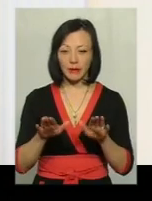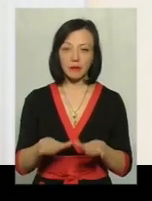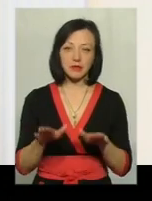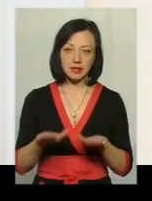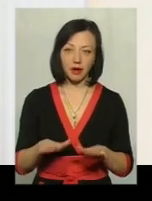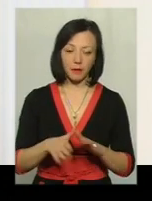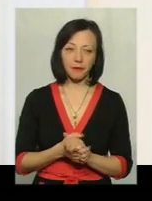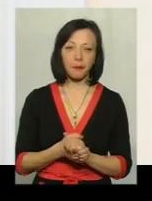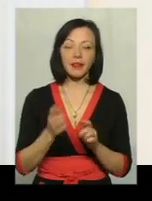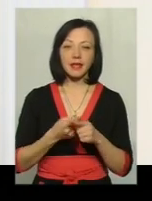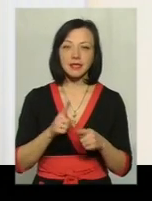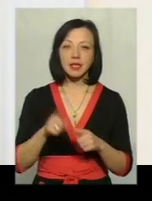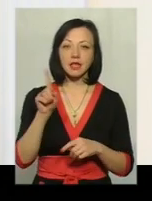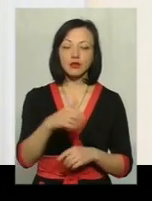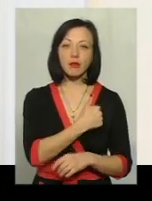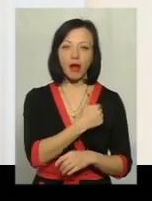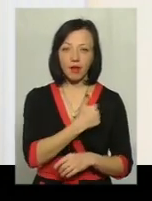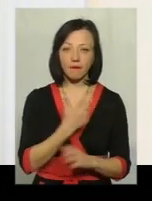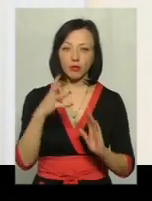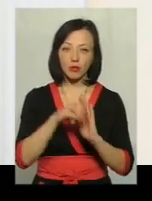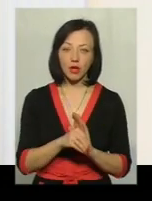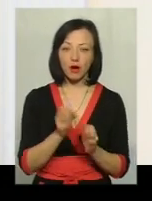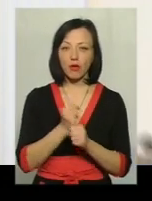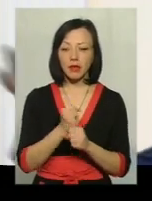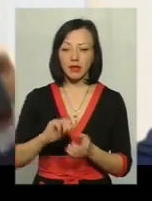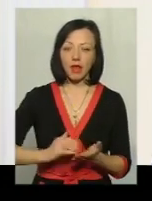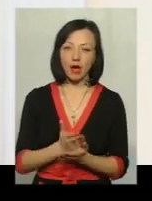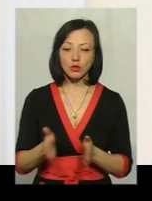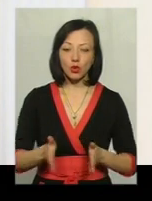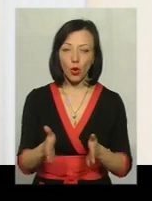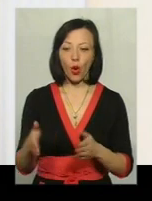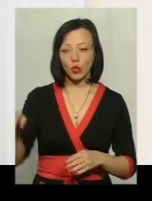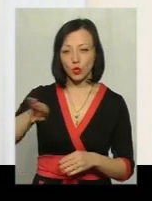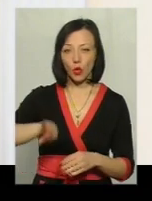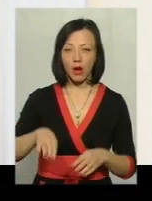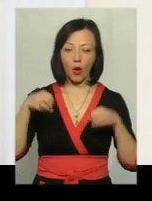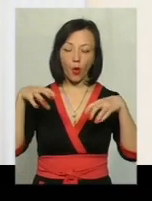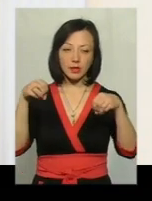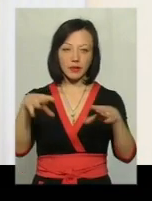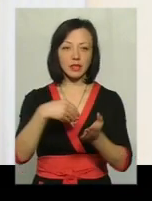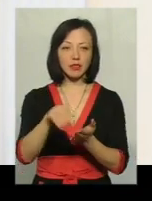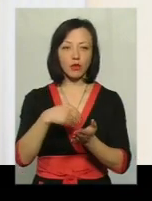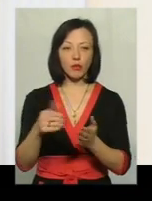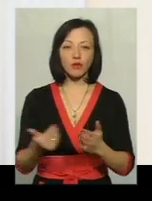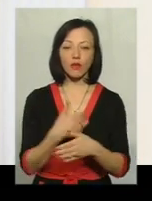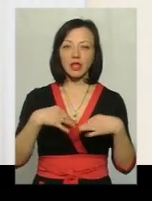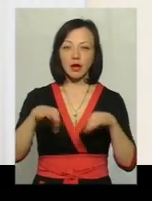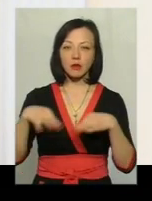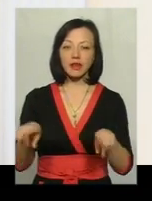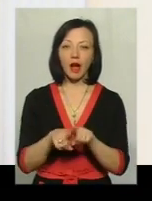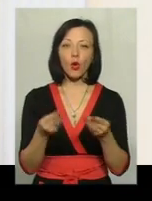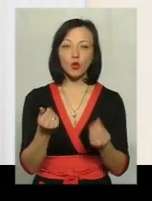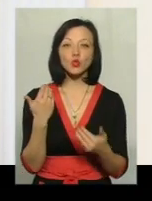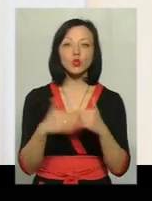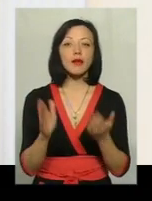місцях. Це те, чого ми прагнули, і в тому числі робити якісні дороги, тротуари, освітлення, закуповувати новий транспорт. Такі кошти вже